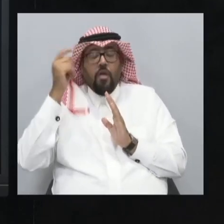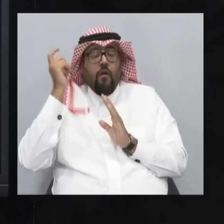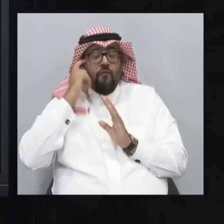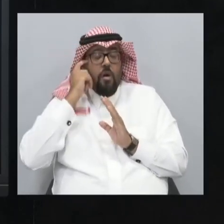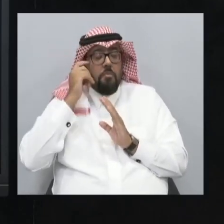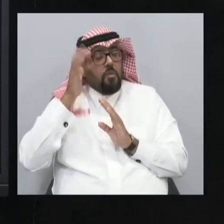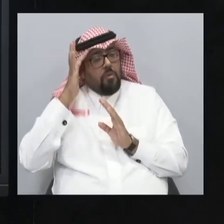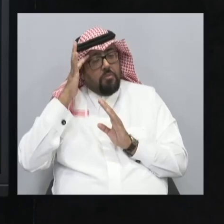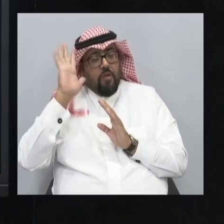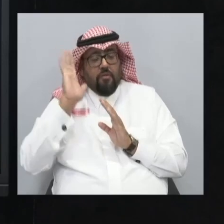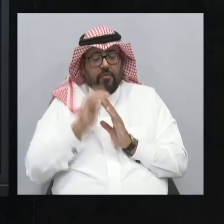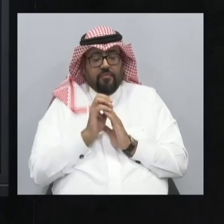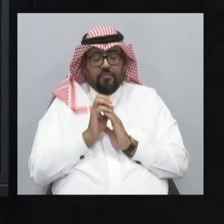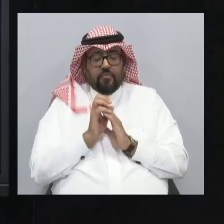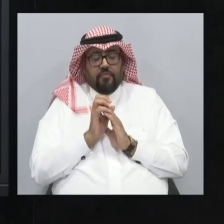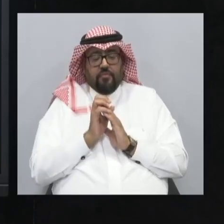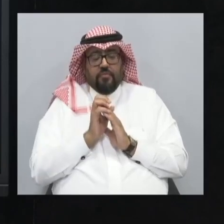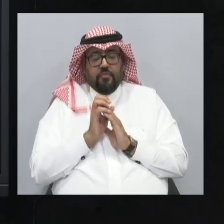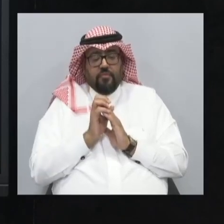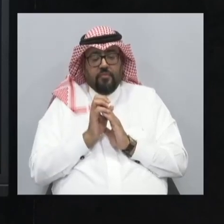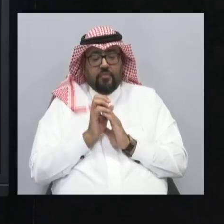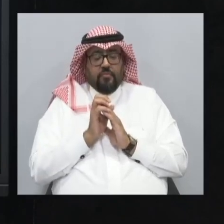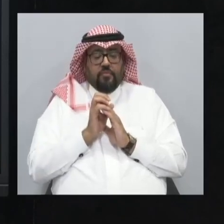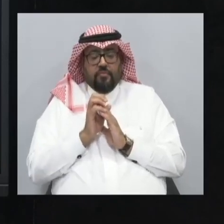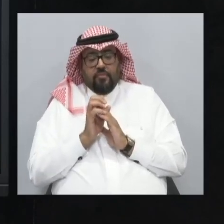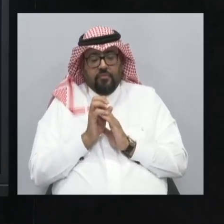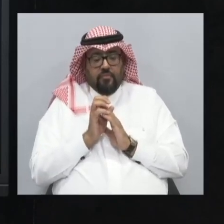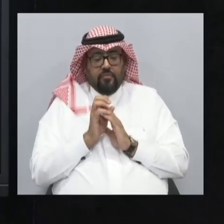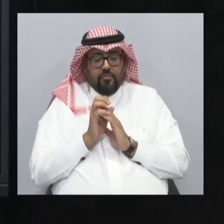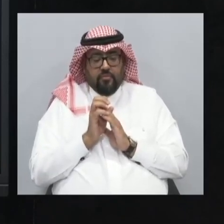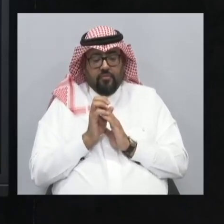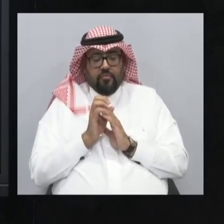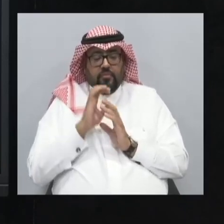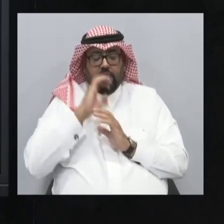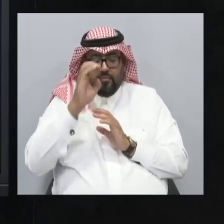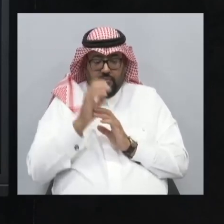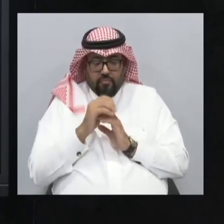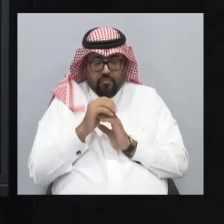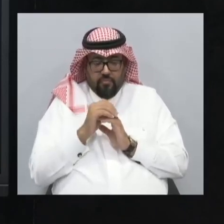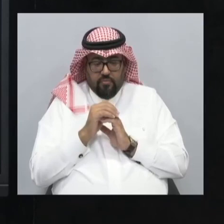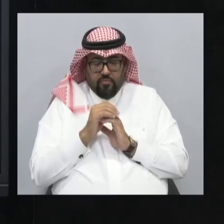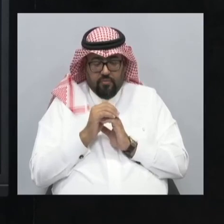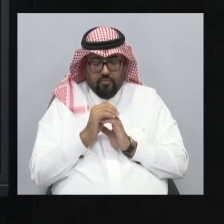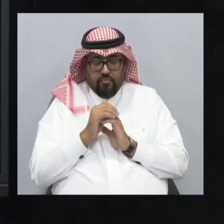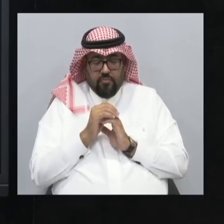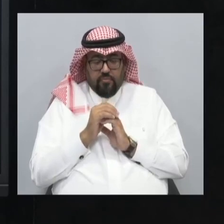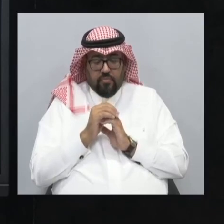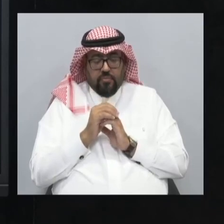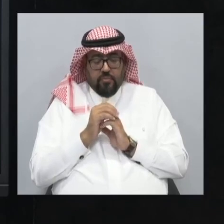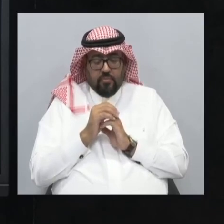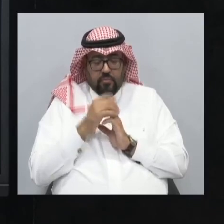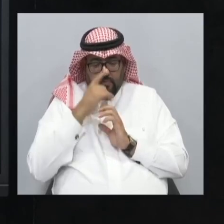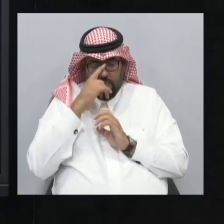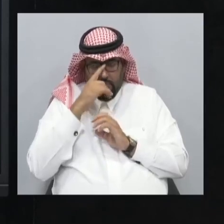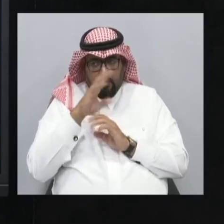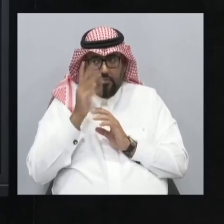ايضا، مع ذلك ان تعود هل عرفت كل ما اجبت وأجبته بصورة صحيحة أم لم أجيب